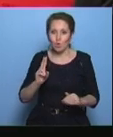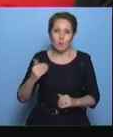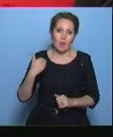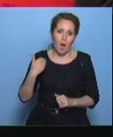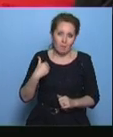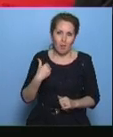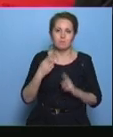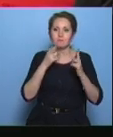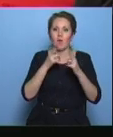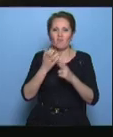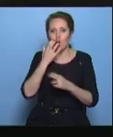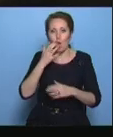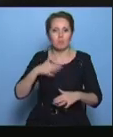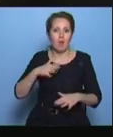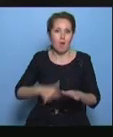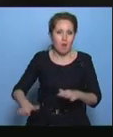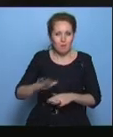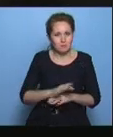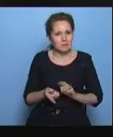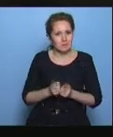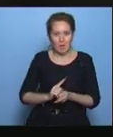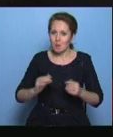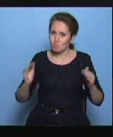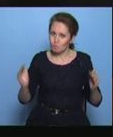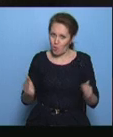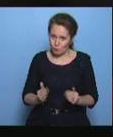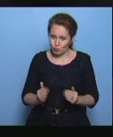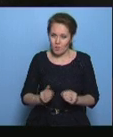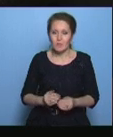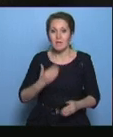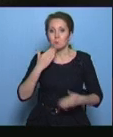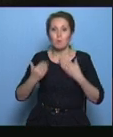стало меньше. В целом в этом году спрос упал на 40%.